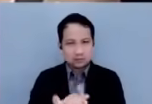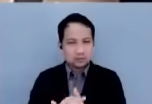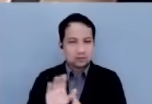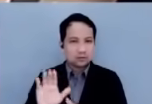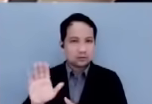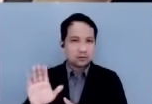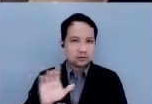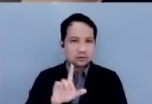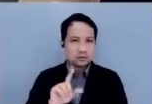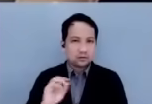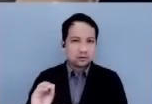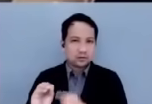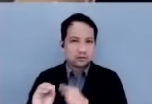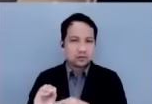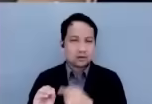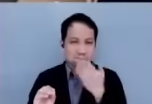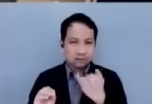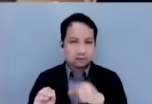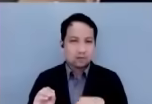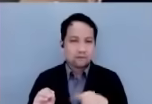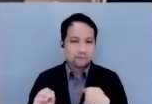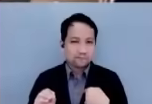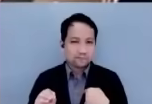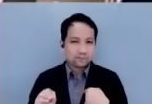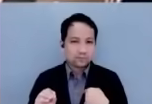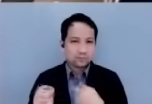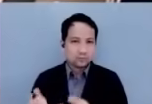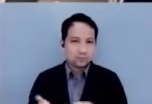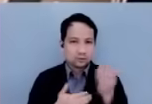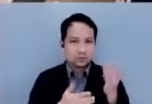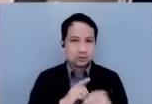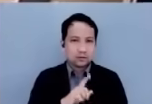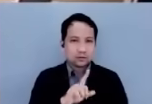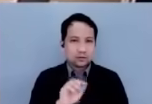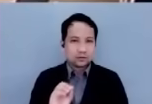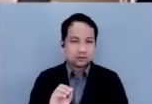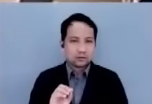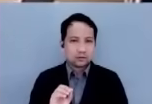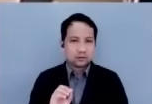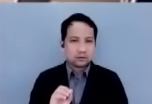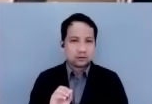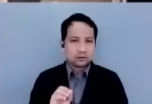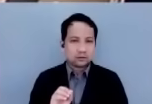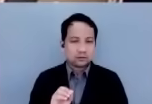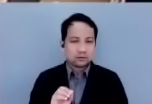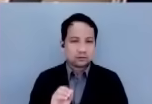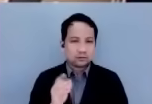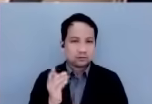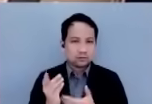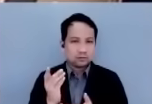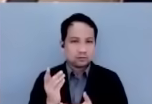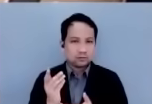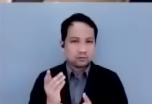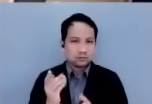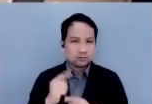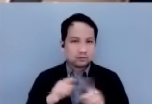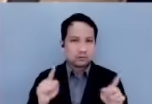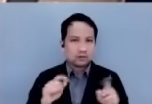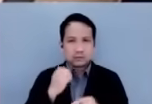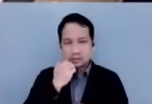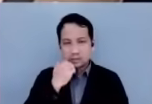po para bali ihatid ko po siya sa LTO, nagpun lang po ako. Malamang po baka nagkamali lang po si sir